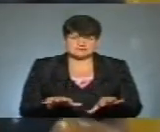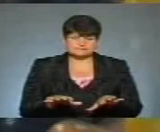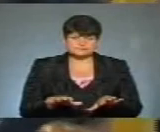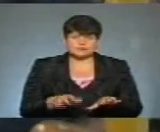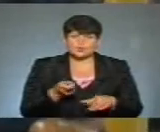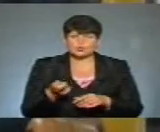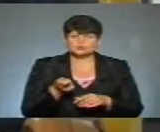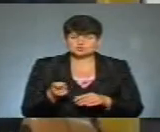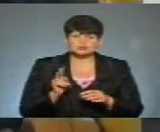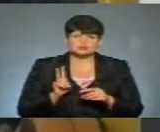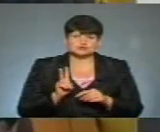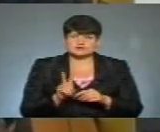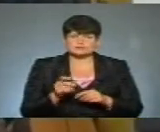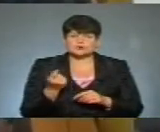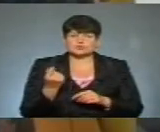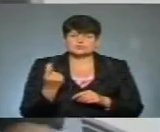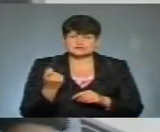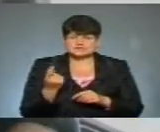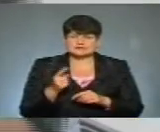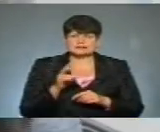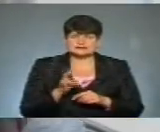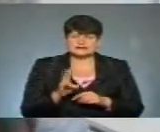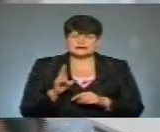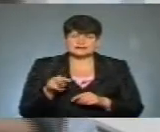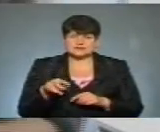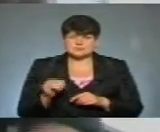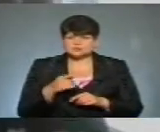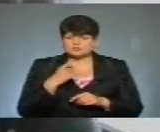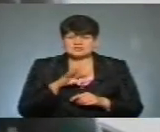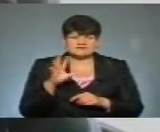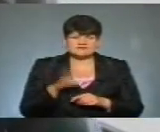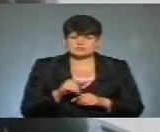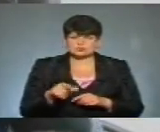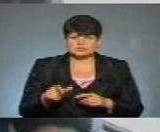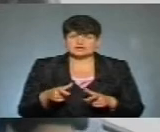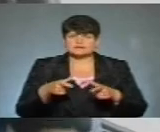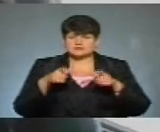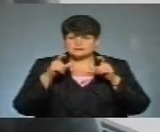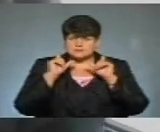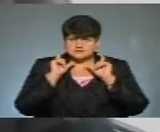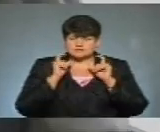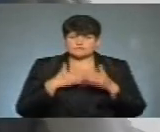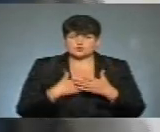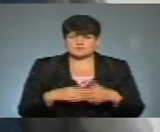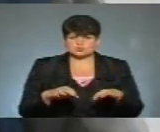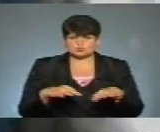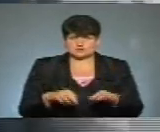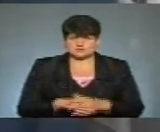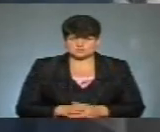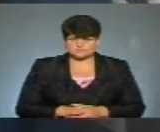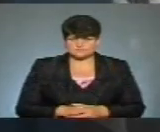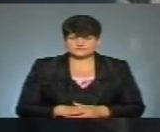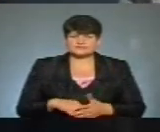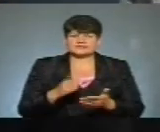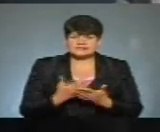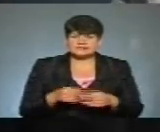Кондукторка тролейбуса номер 11 Наталя Климашко розповіла, що не всі громадяни одягають захисні маски в громадському транспорті. Є